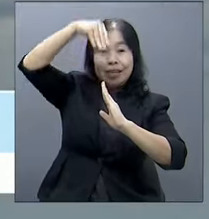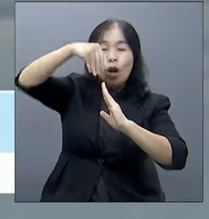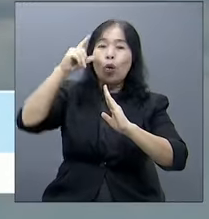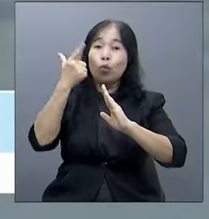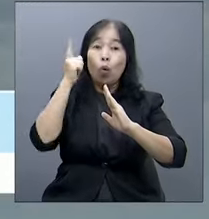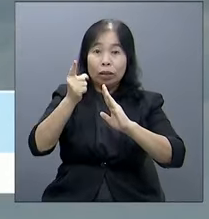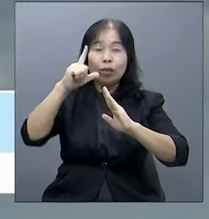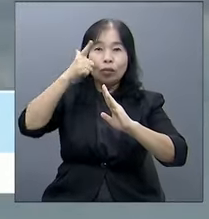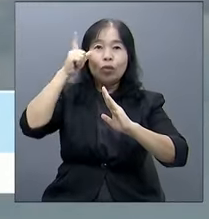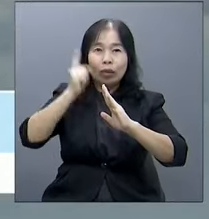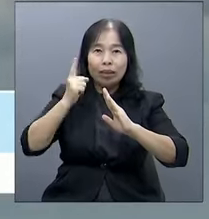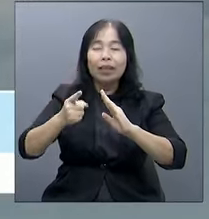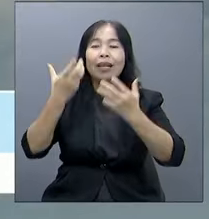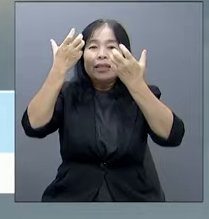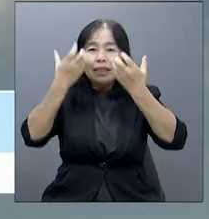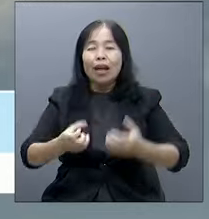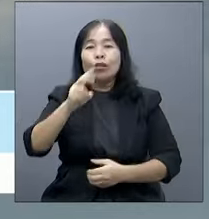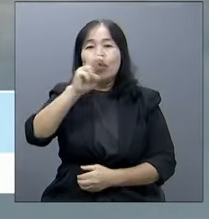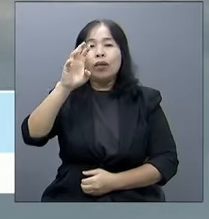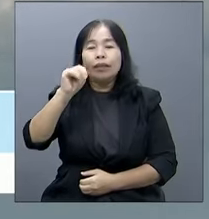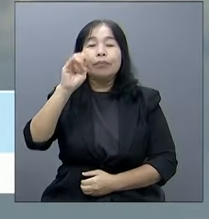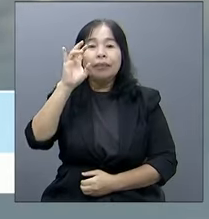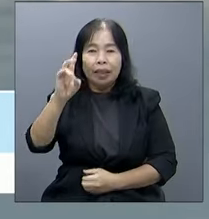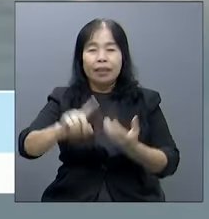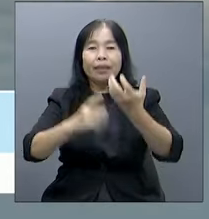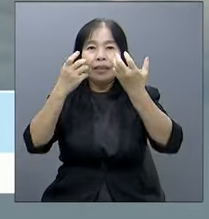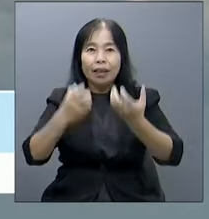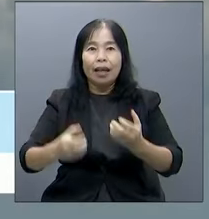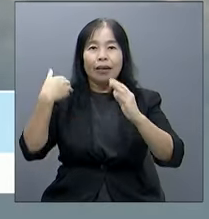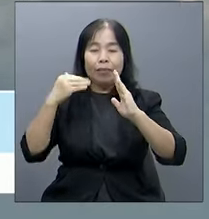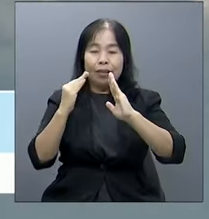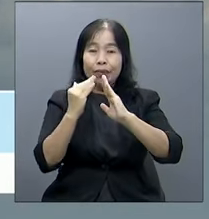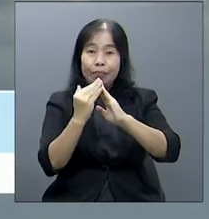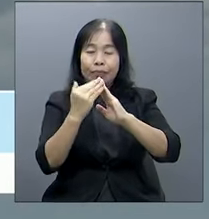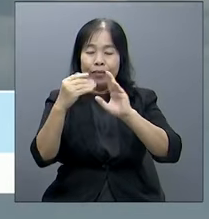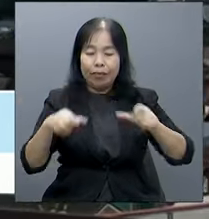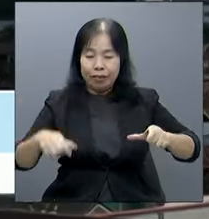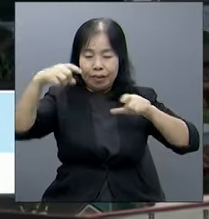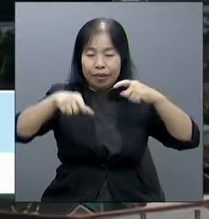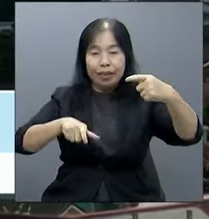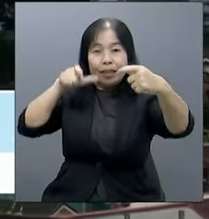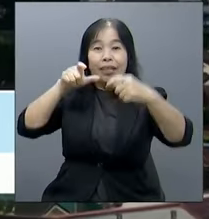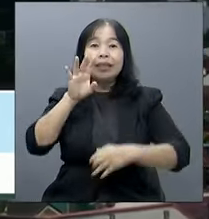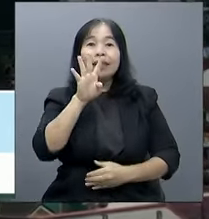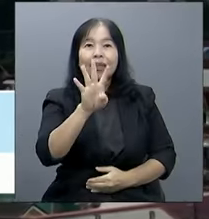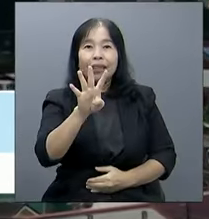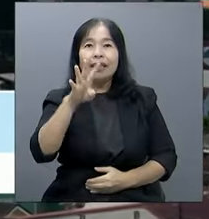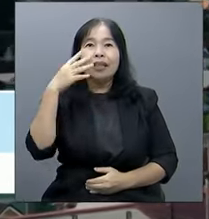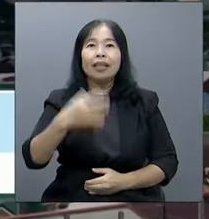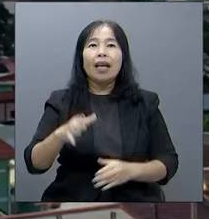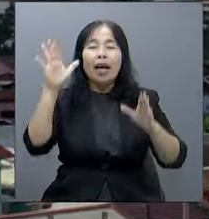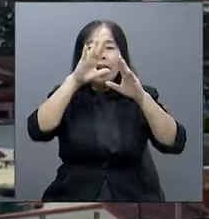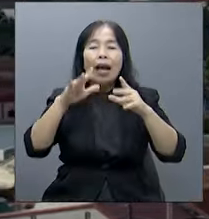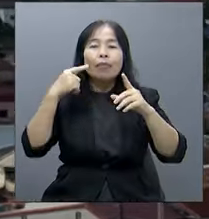หนักกวา 247 บา่ะมีซุมรบประตูทั้ง 4 ด้านซึุ่มยบประตูนั้นจะมีลัษณะเป็ยอบประสาท